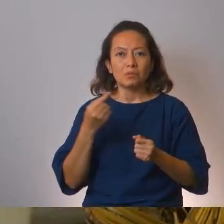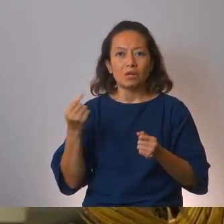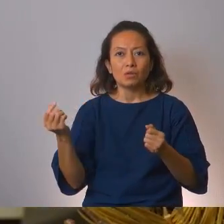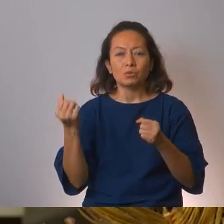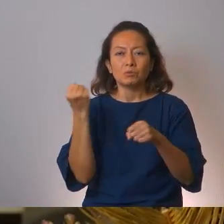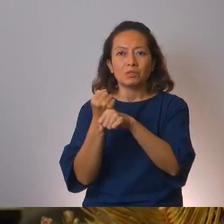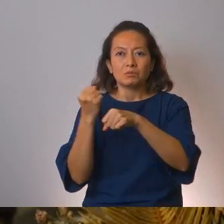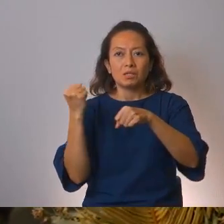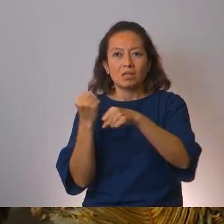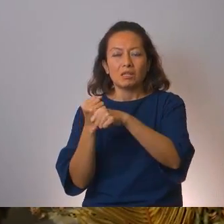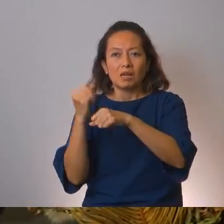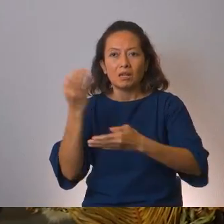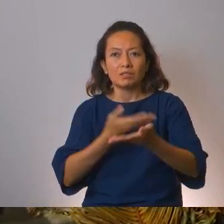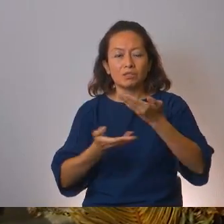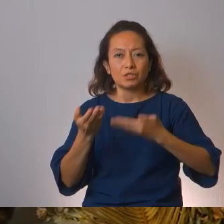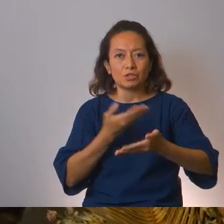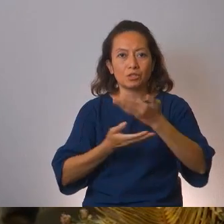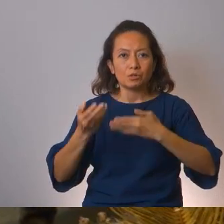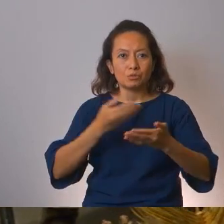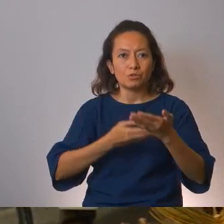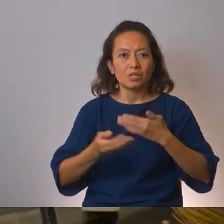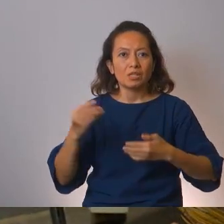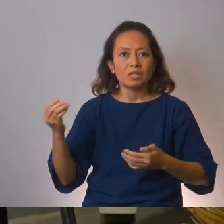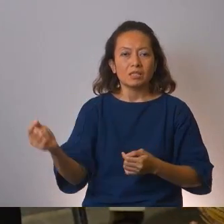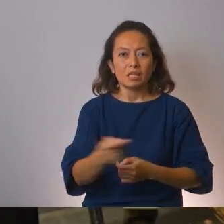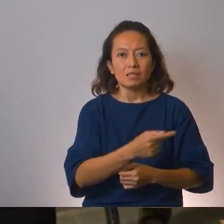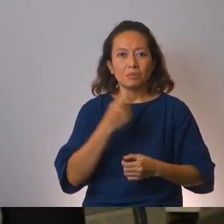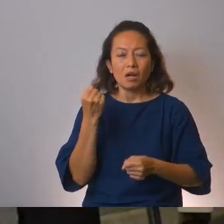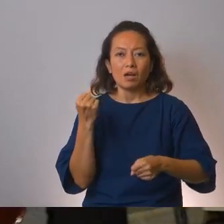bahu-membahu melayani terus. Kita